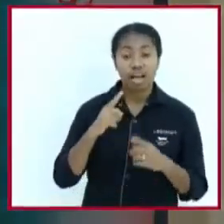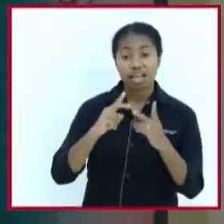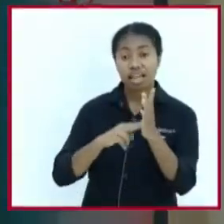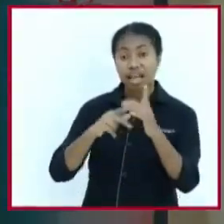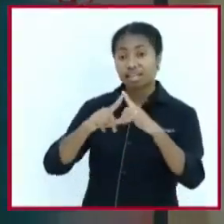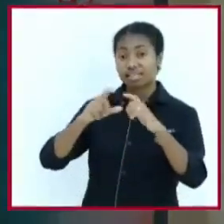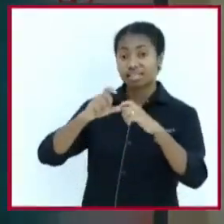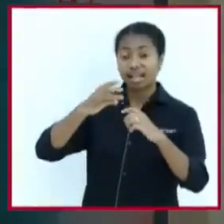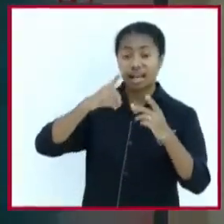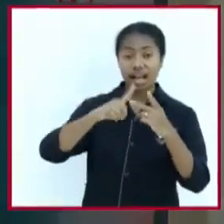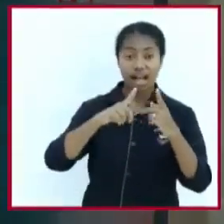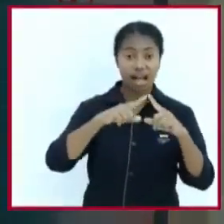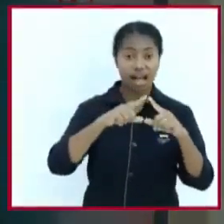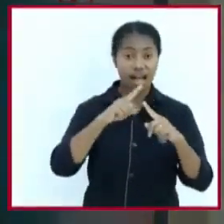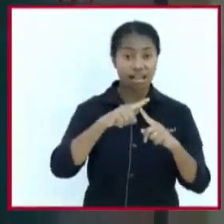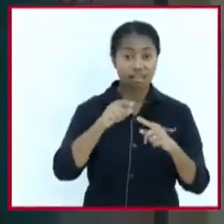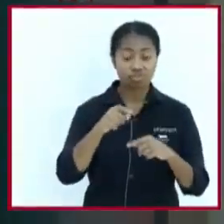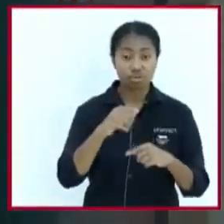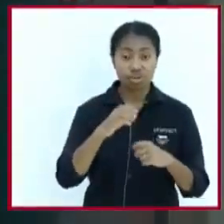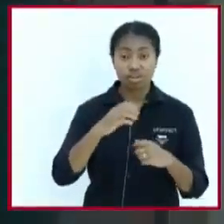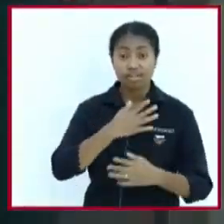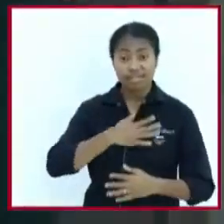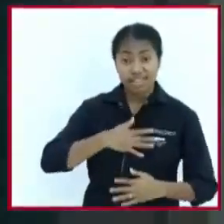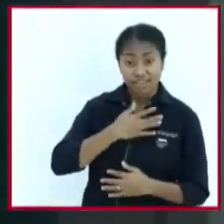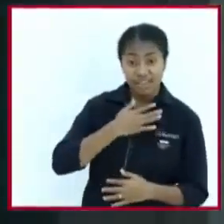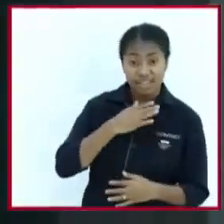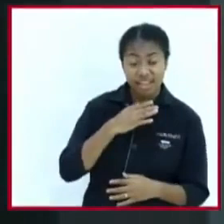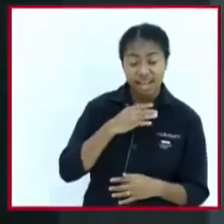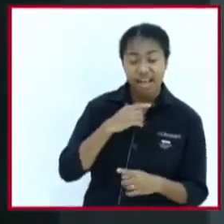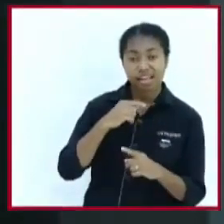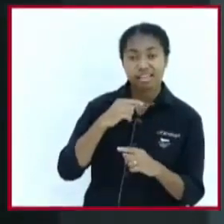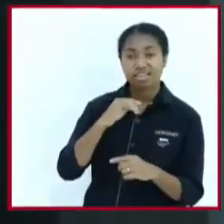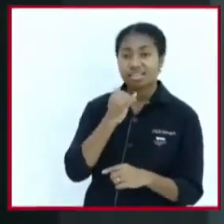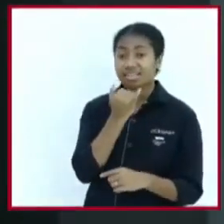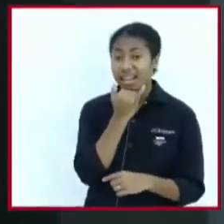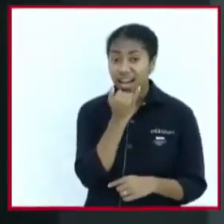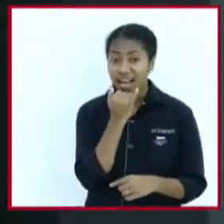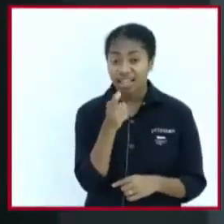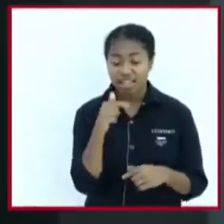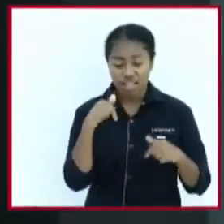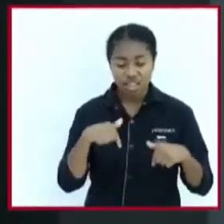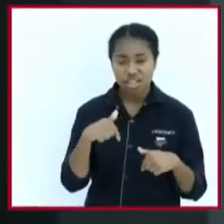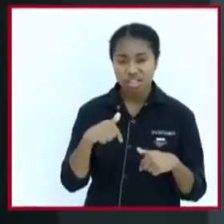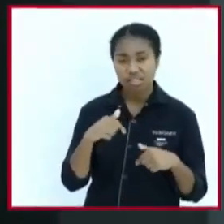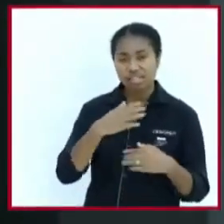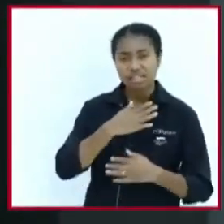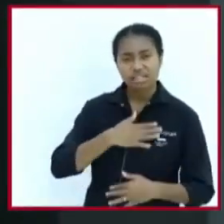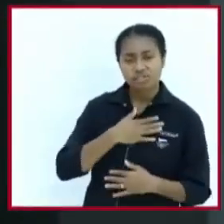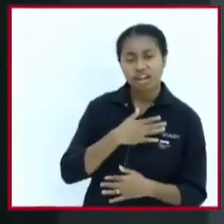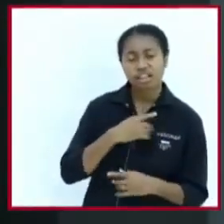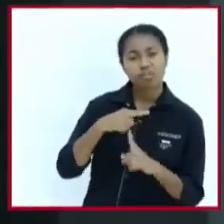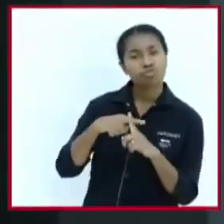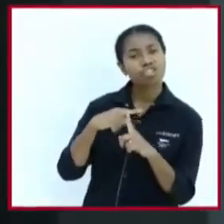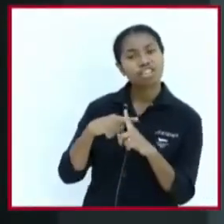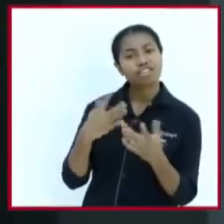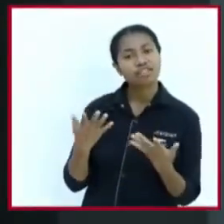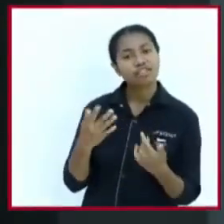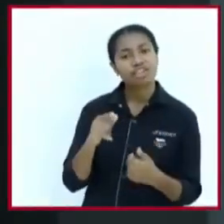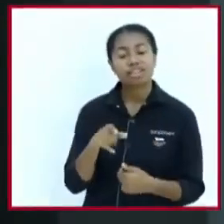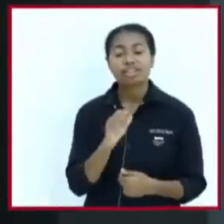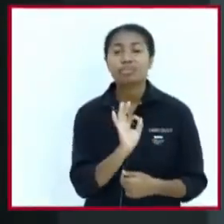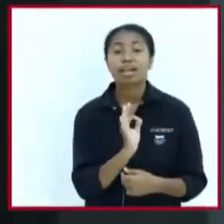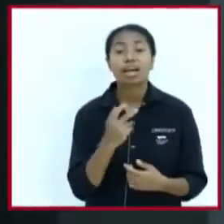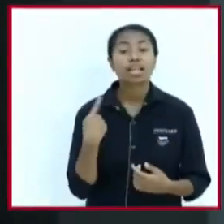tidak murtad itu sifatnya negatif maka ini sifatnya positif dimana kita harus